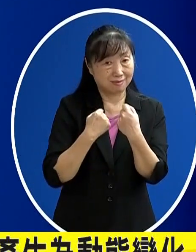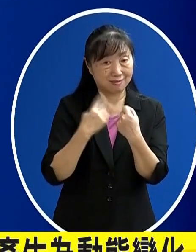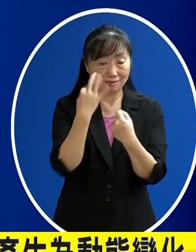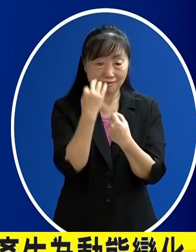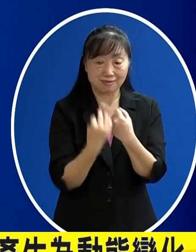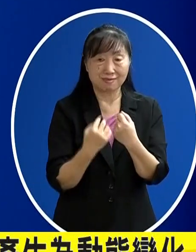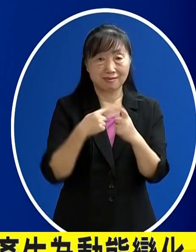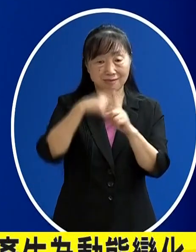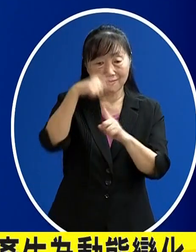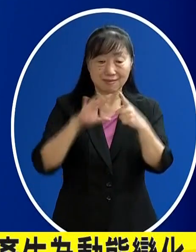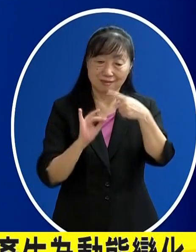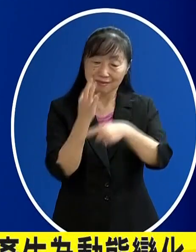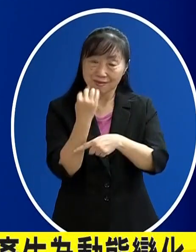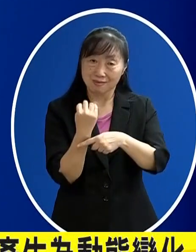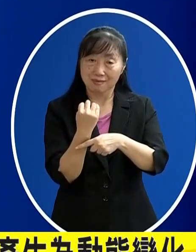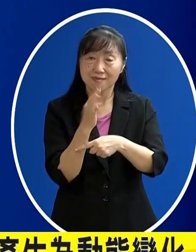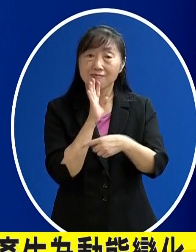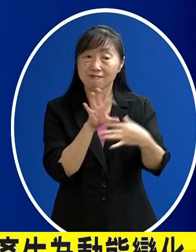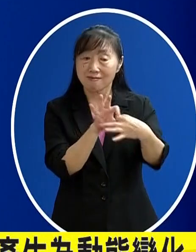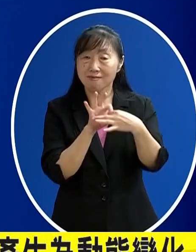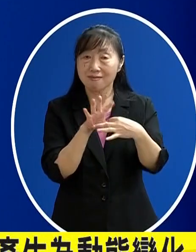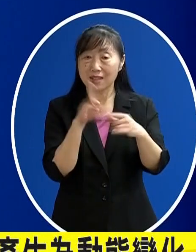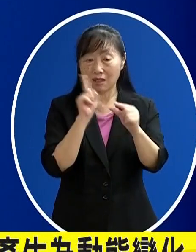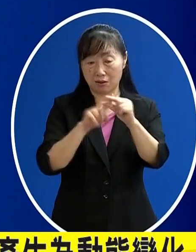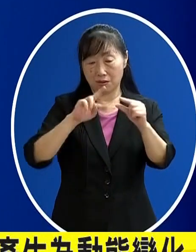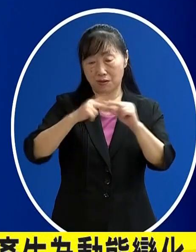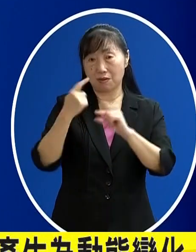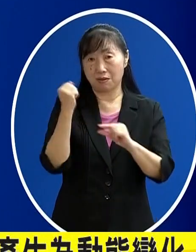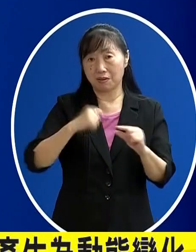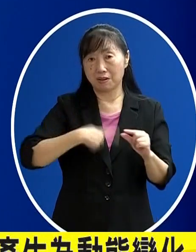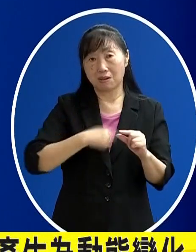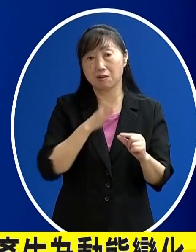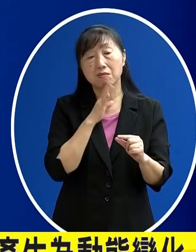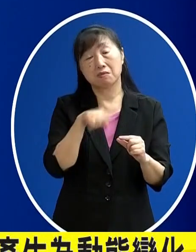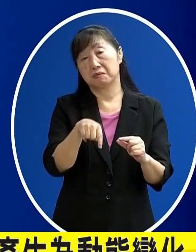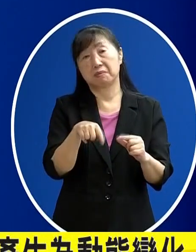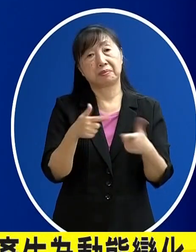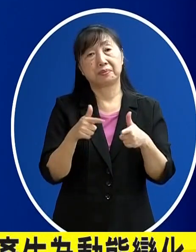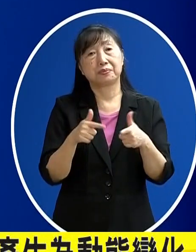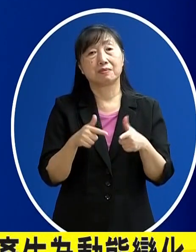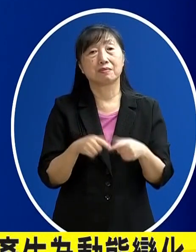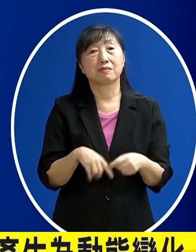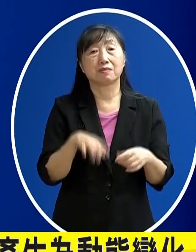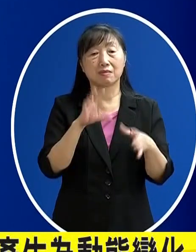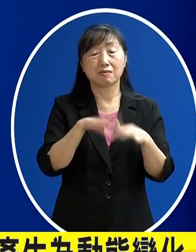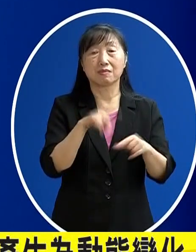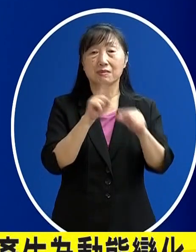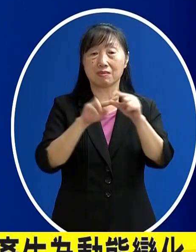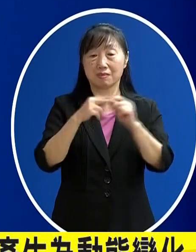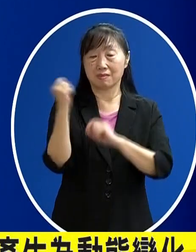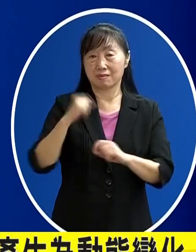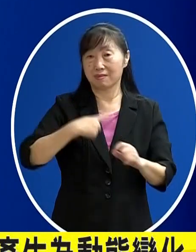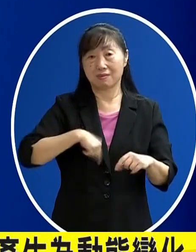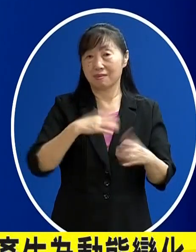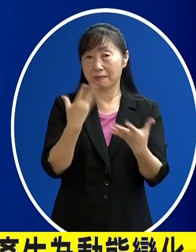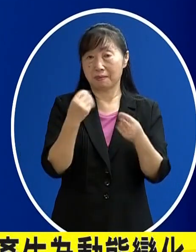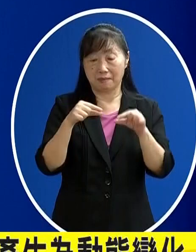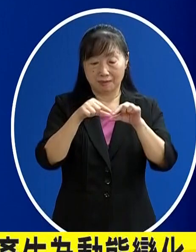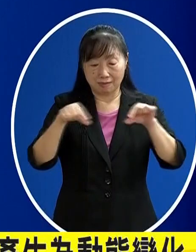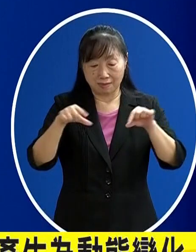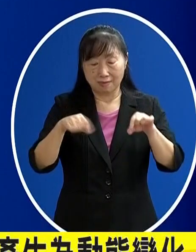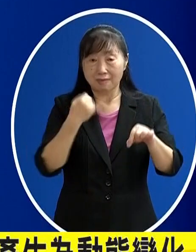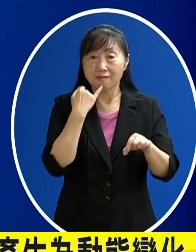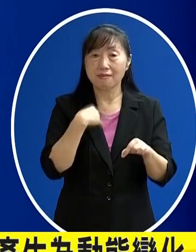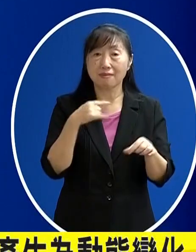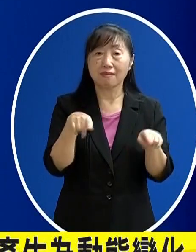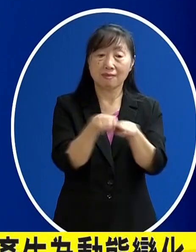个抗体反应当中有相关的这个综合抗体。那这综合抗体目前是并没有商业化的这个检验试剂可以来应